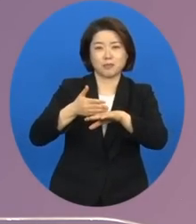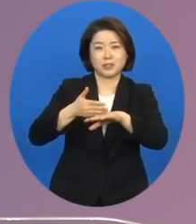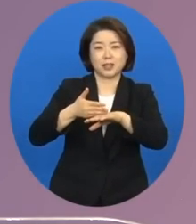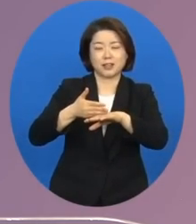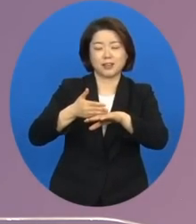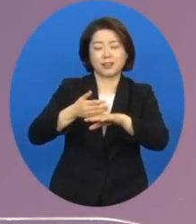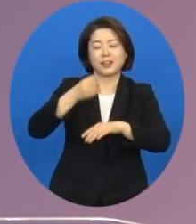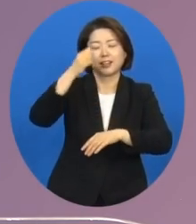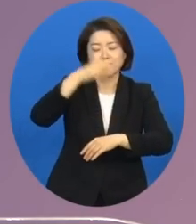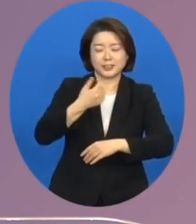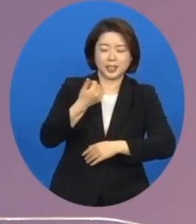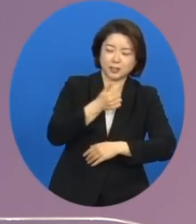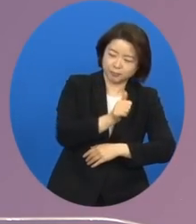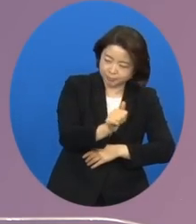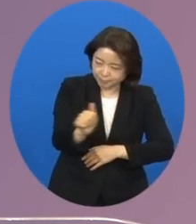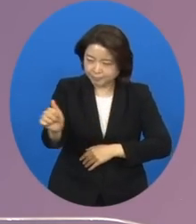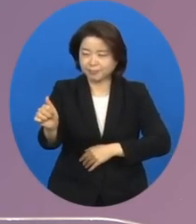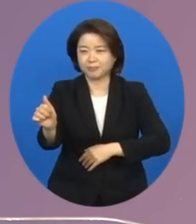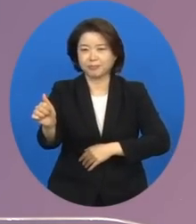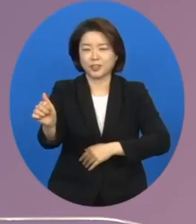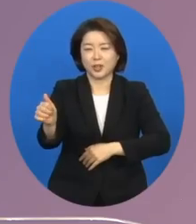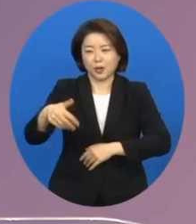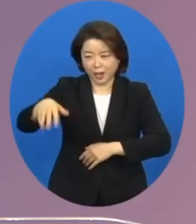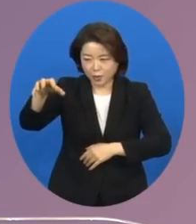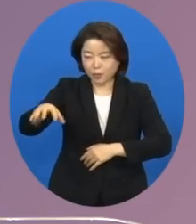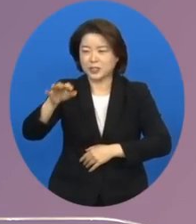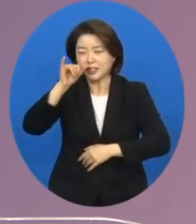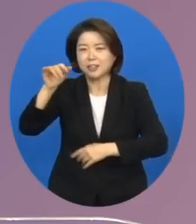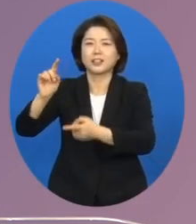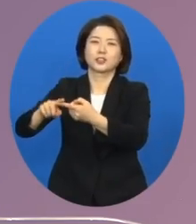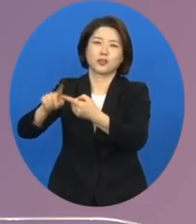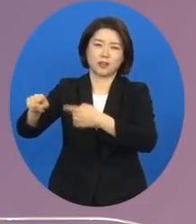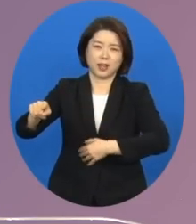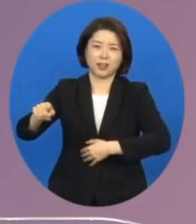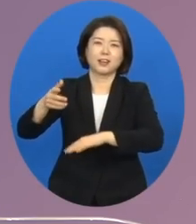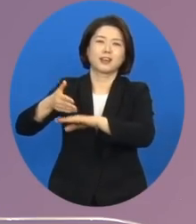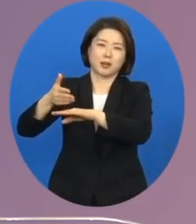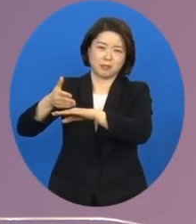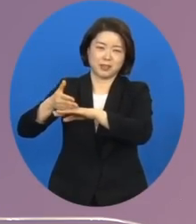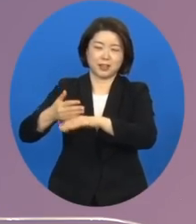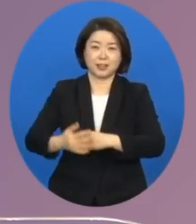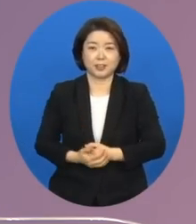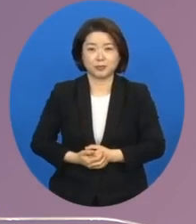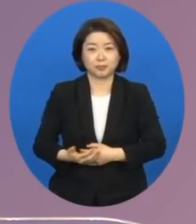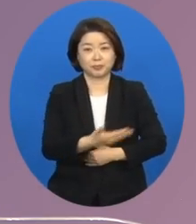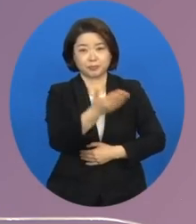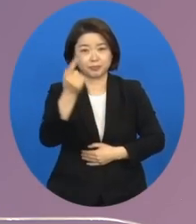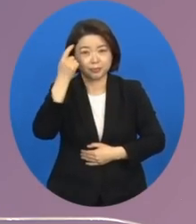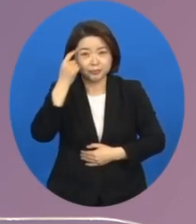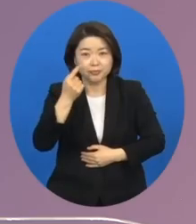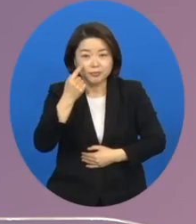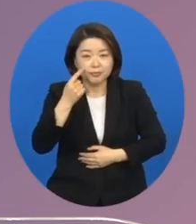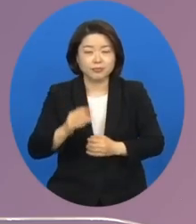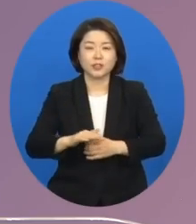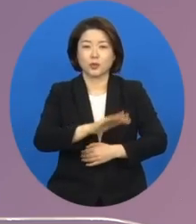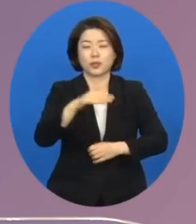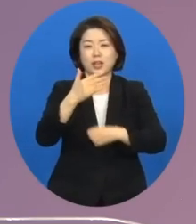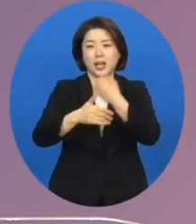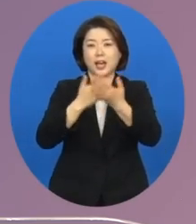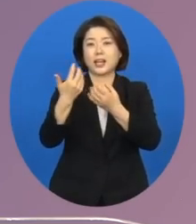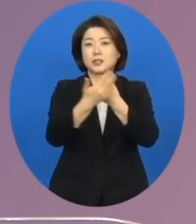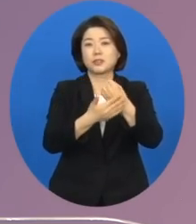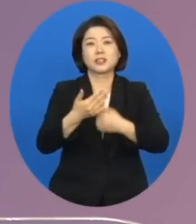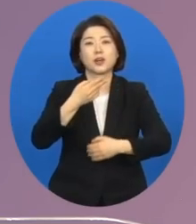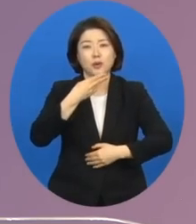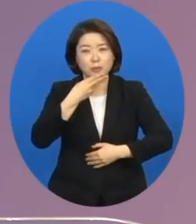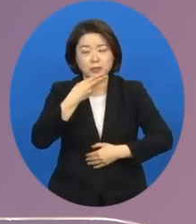그저 돌이켜 돌아갈 것이 있다는 것입니다 여러분 한번 생각해 보셨습니까 우리가 하나님의 은혜 없이